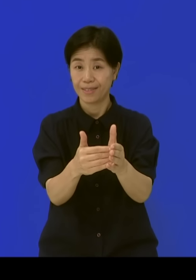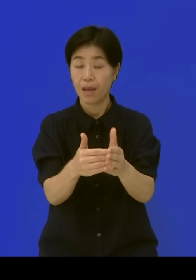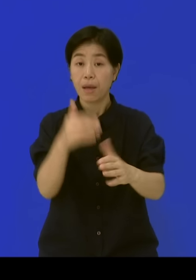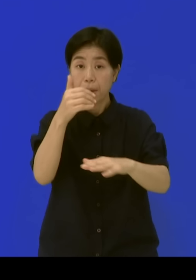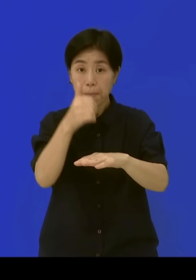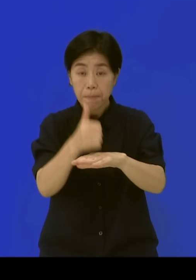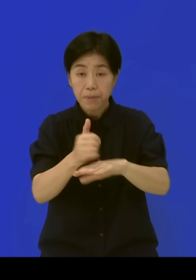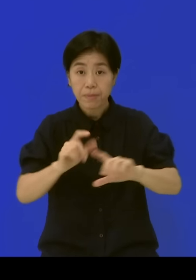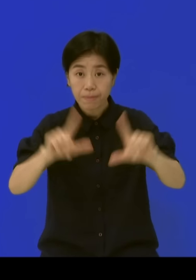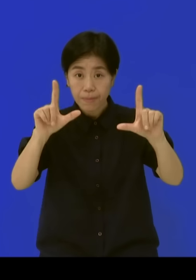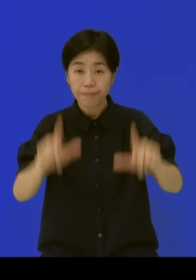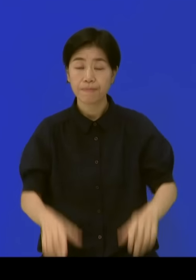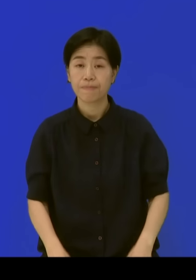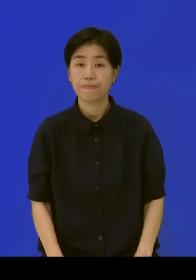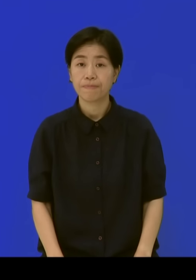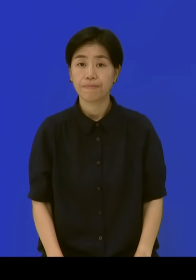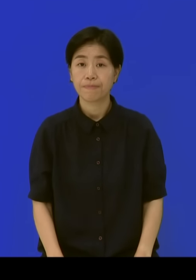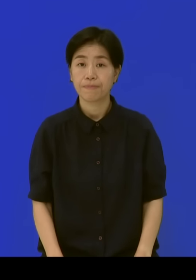마지막에 이제